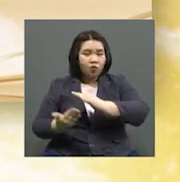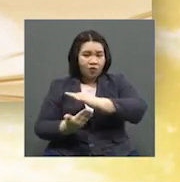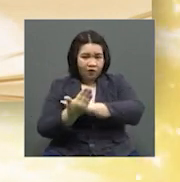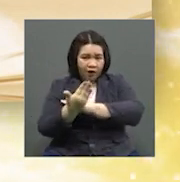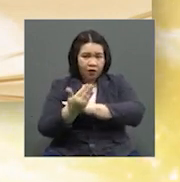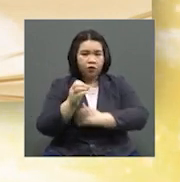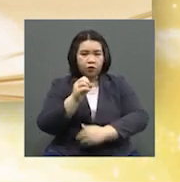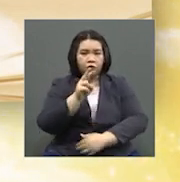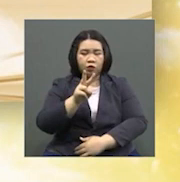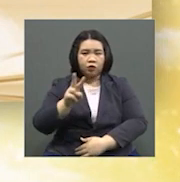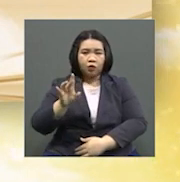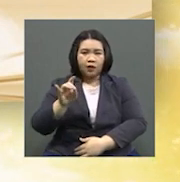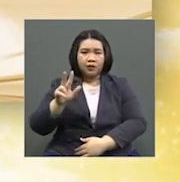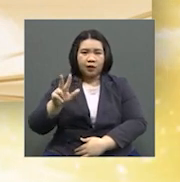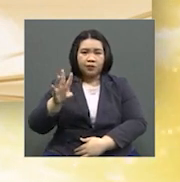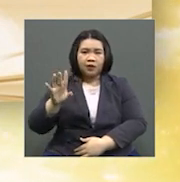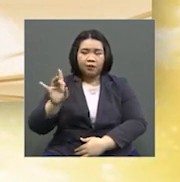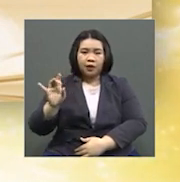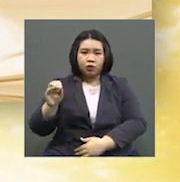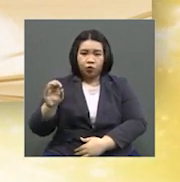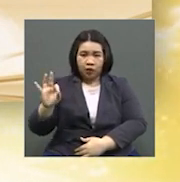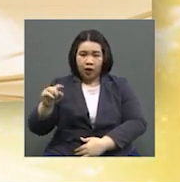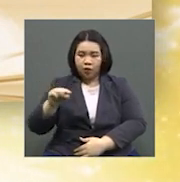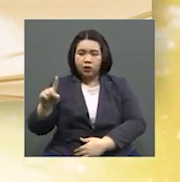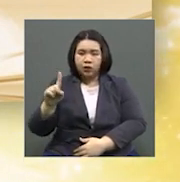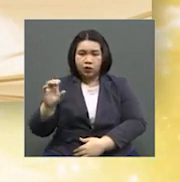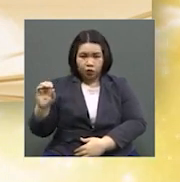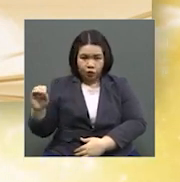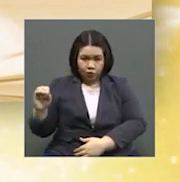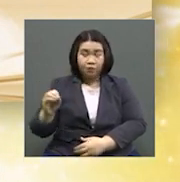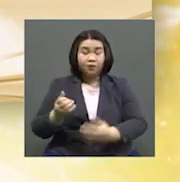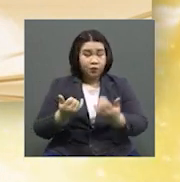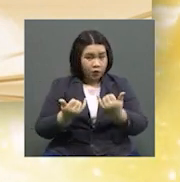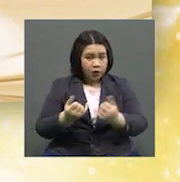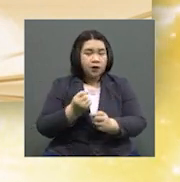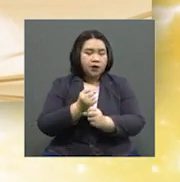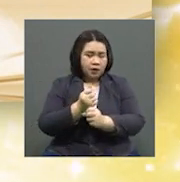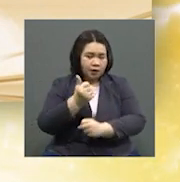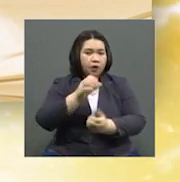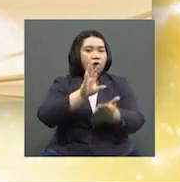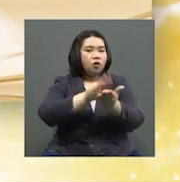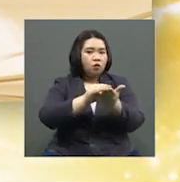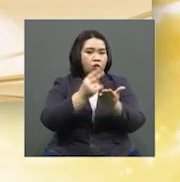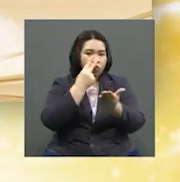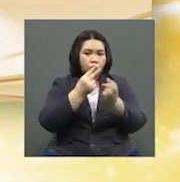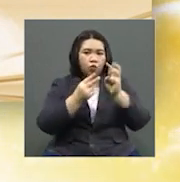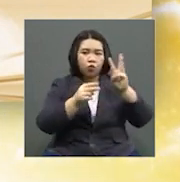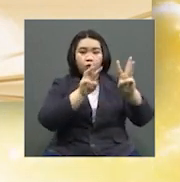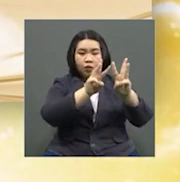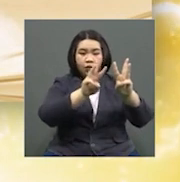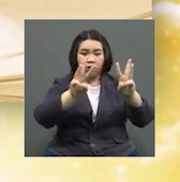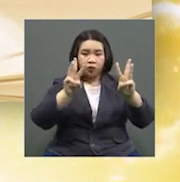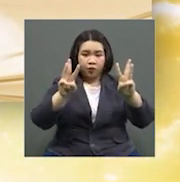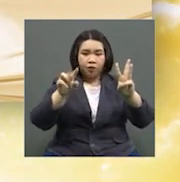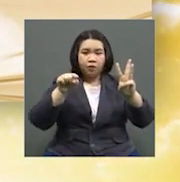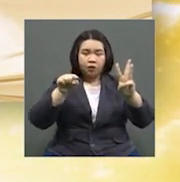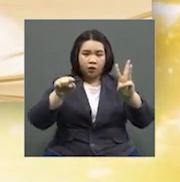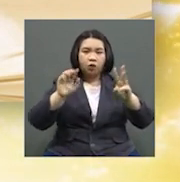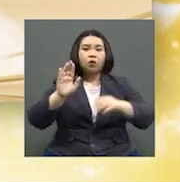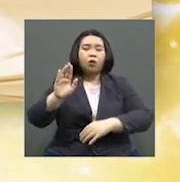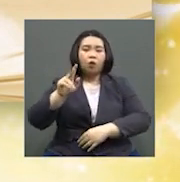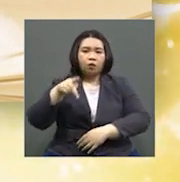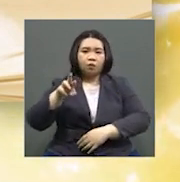ระยะเวลาขอบเขตการจัดงานเฉลิมพระเกียรติตลอดปี2500 67ส่วนในเรื่องของการใช้ตรา